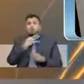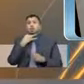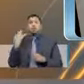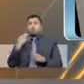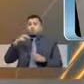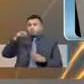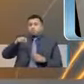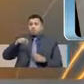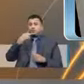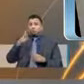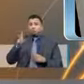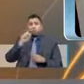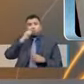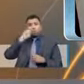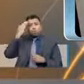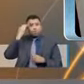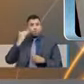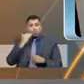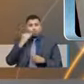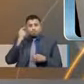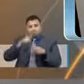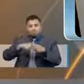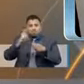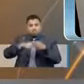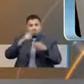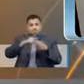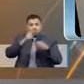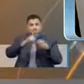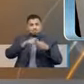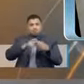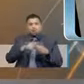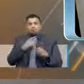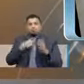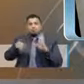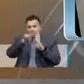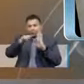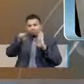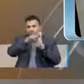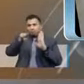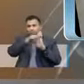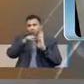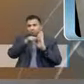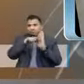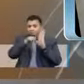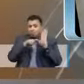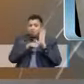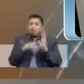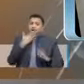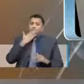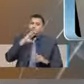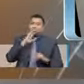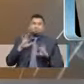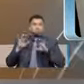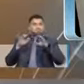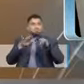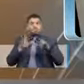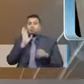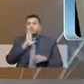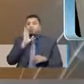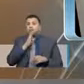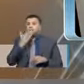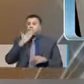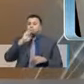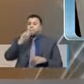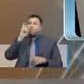3822 شاب وشابة تواصلوا معنا كيف يسجلون على هذه المنصة. الحمد لله التعليم في دولة